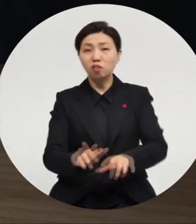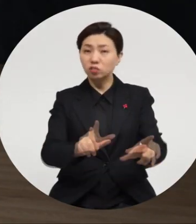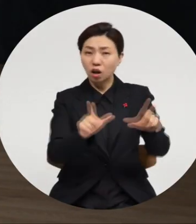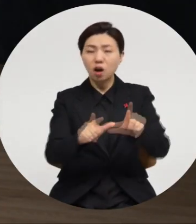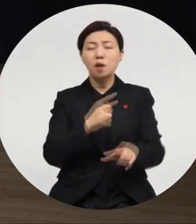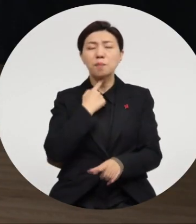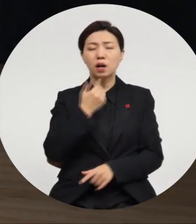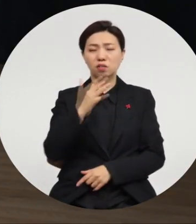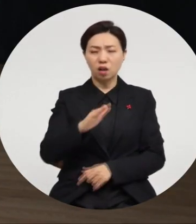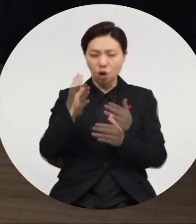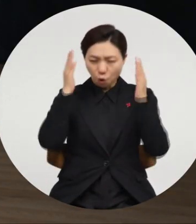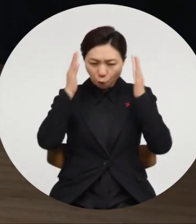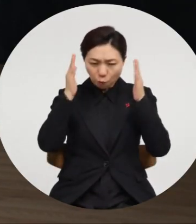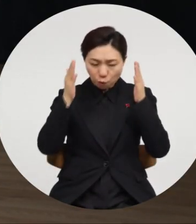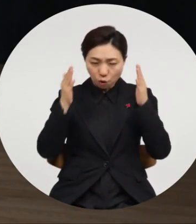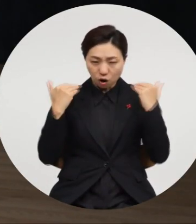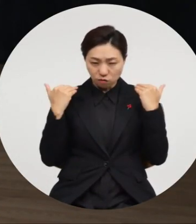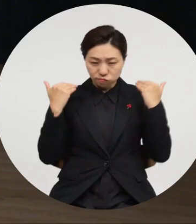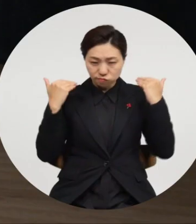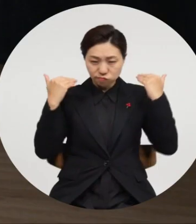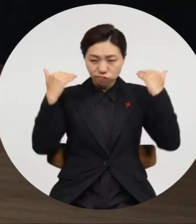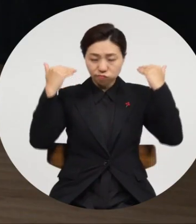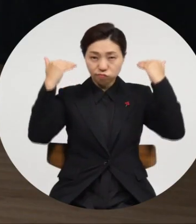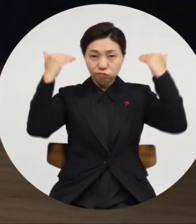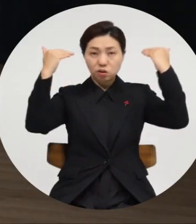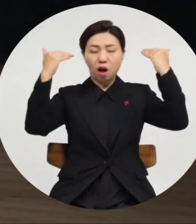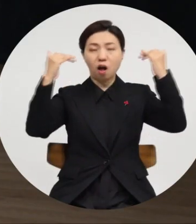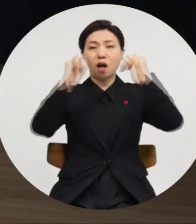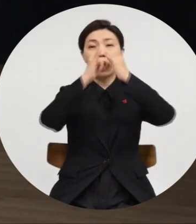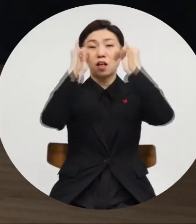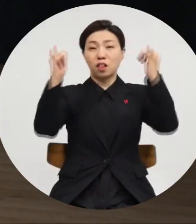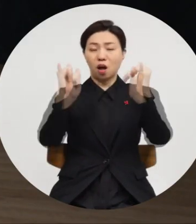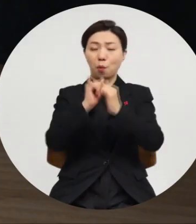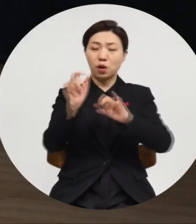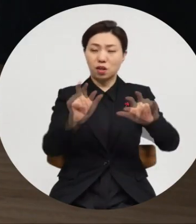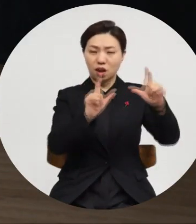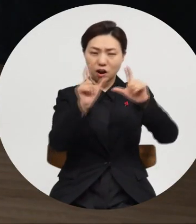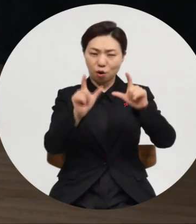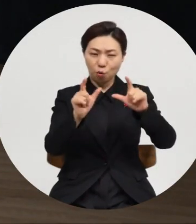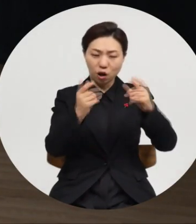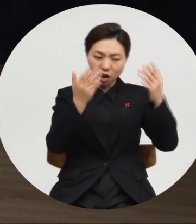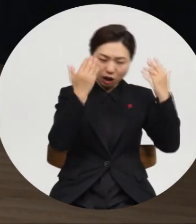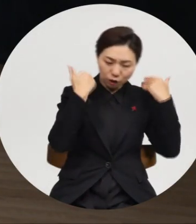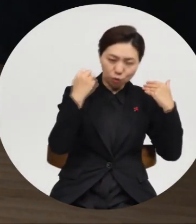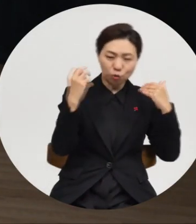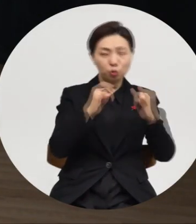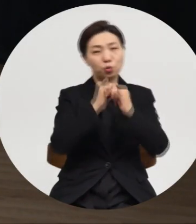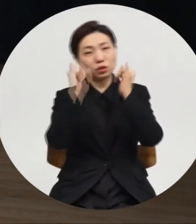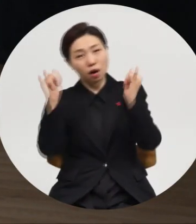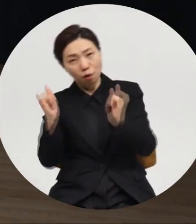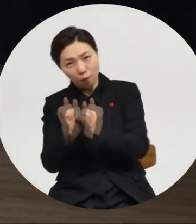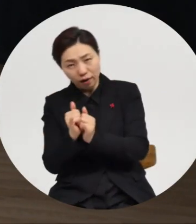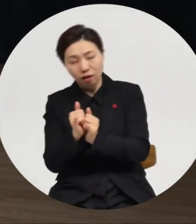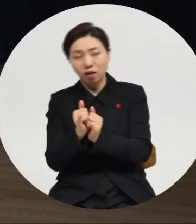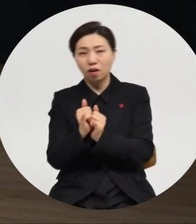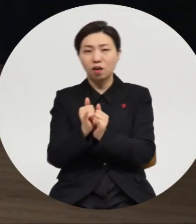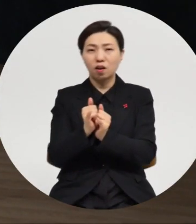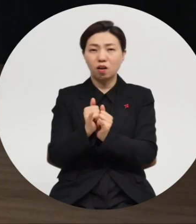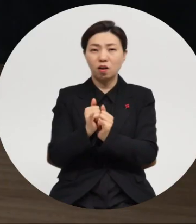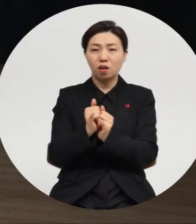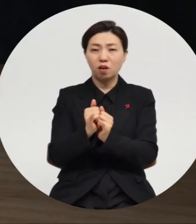잘 살았던 것 같은데 이런 공부를 하고 학교를 다니고 사회생활을 하면서 학교에서